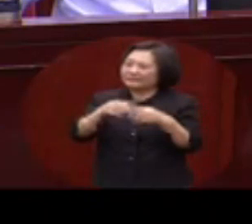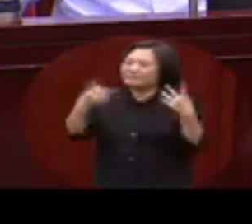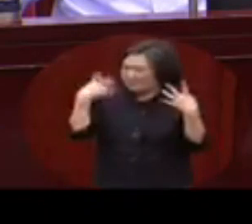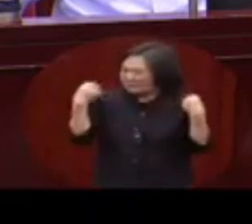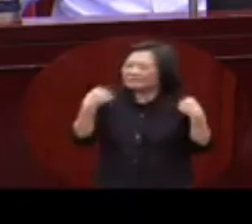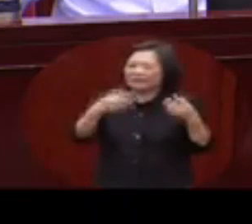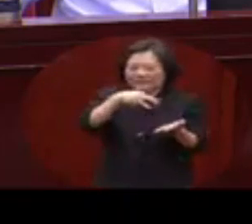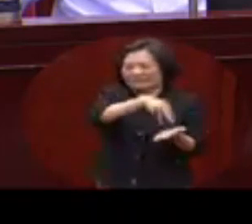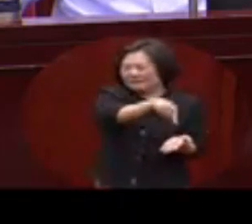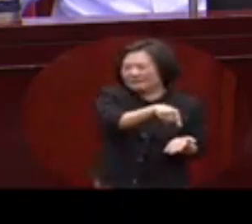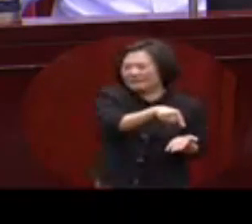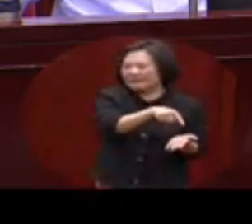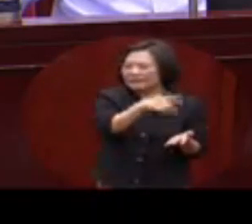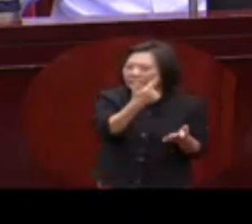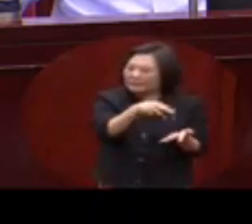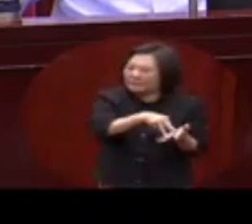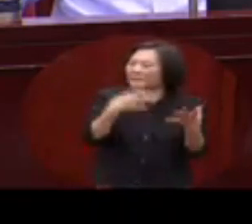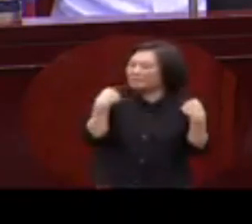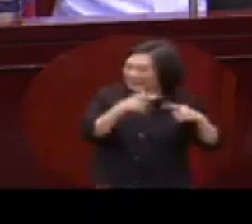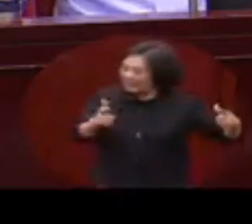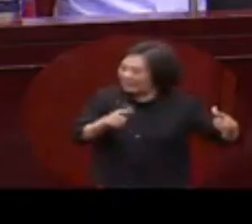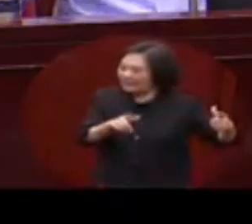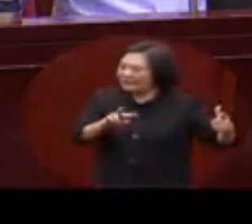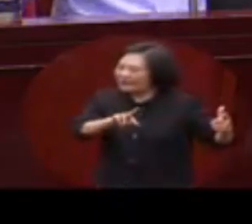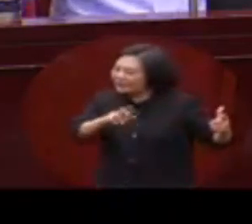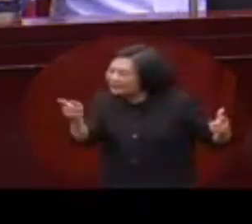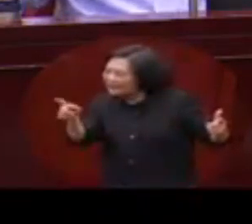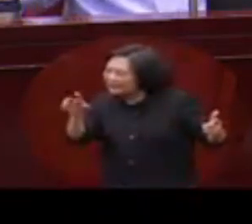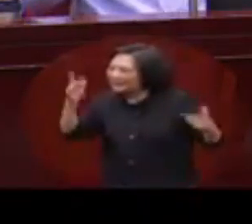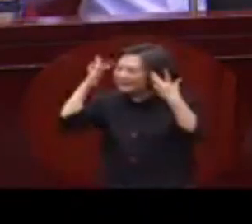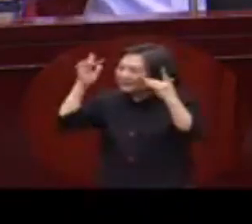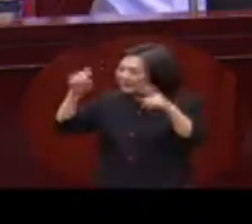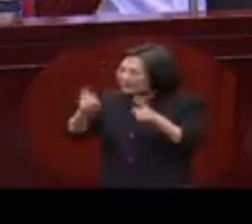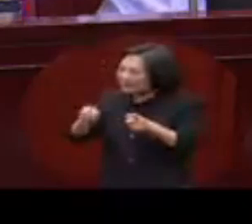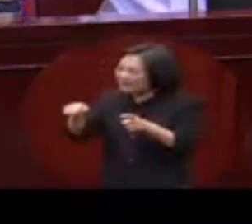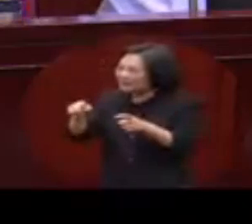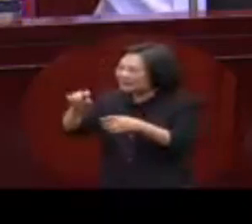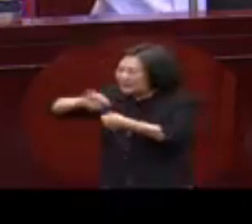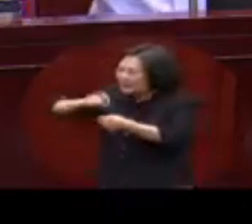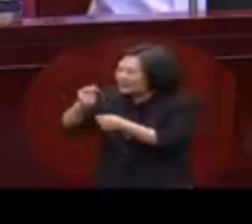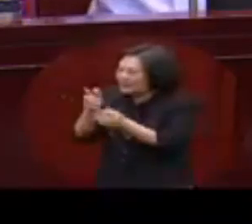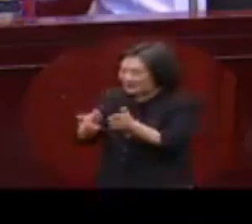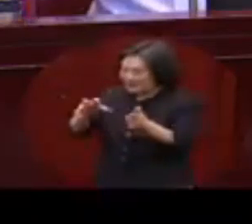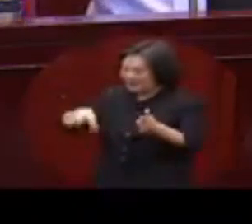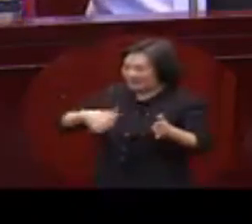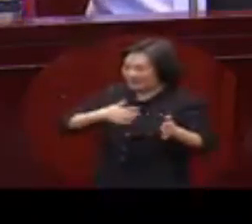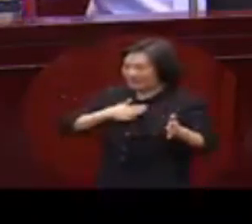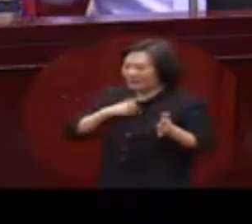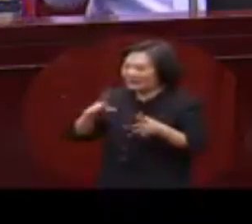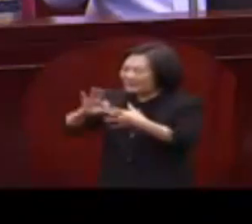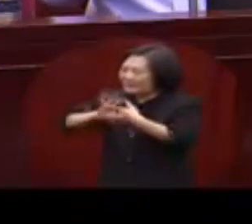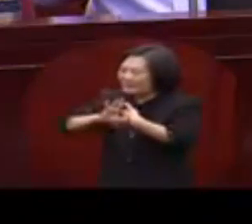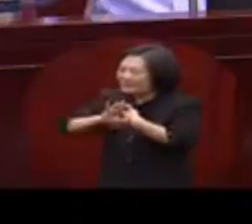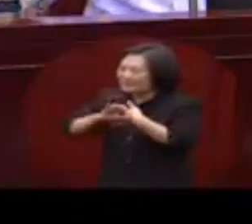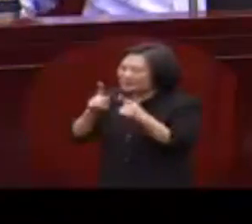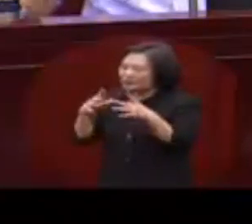南港地区，我们会开始用这个，比方说北流了哈，或是这南港车站哦，南仙公园哦，开始试